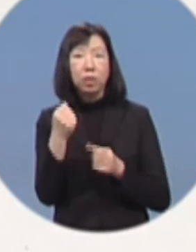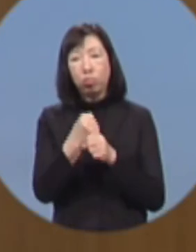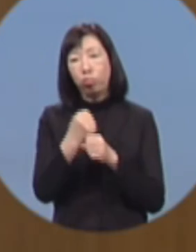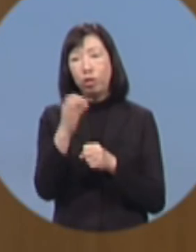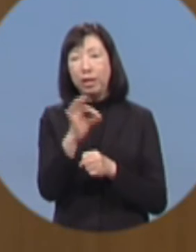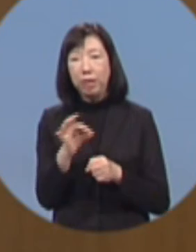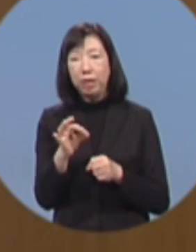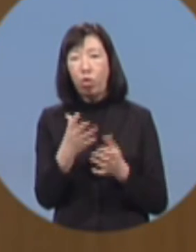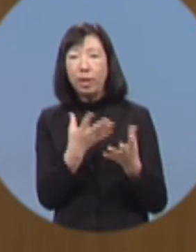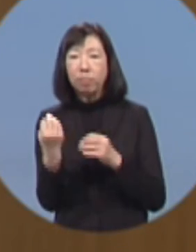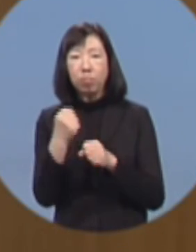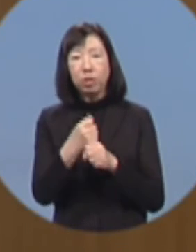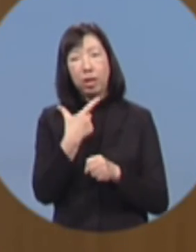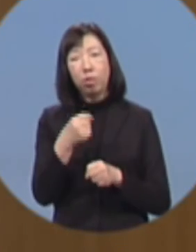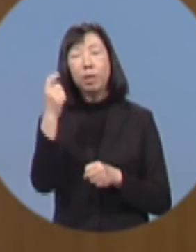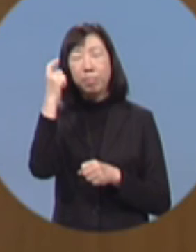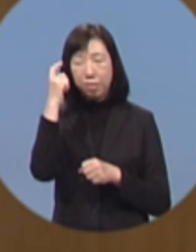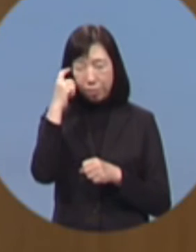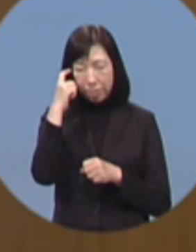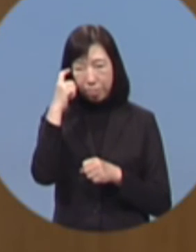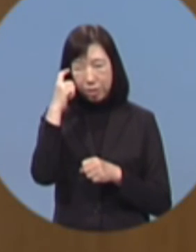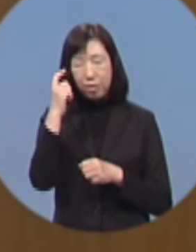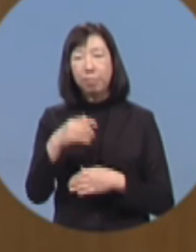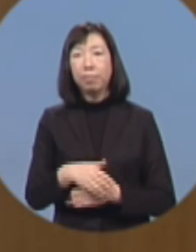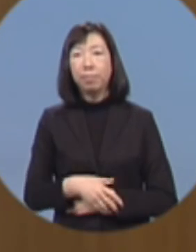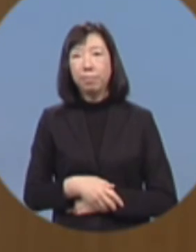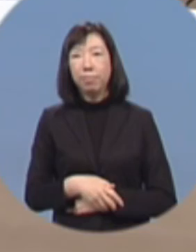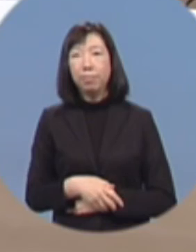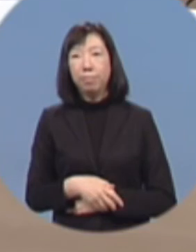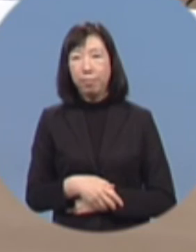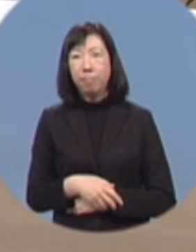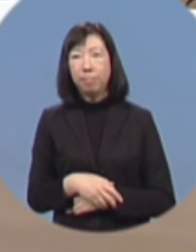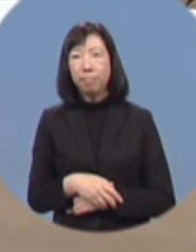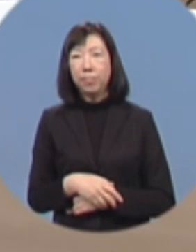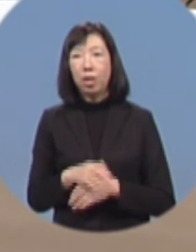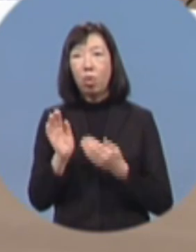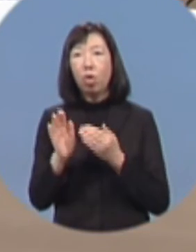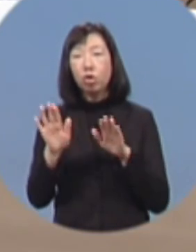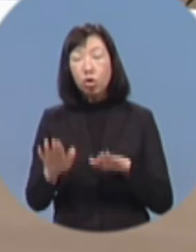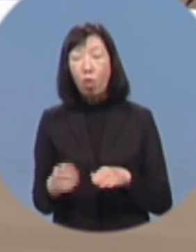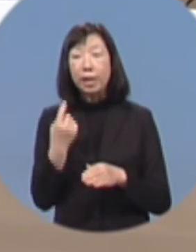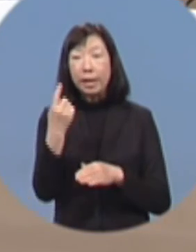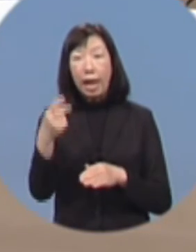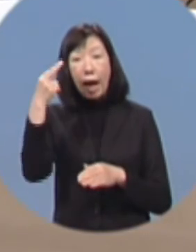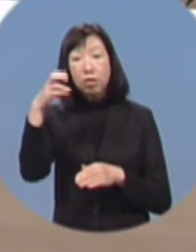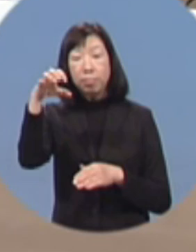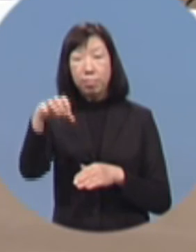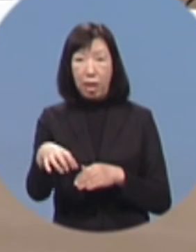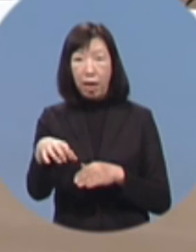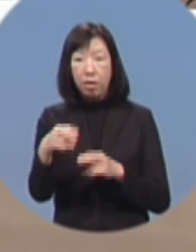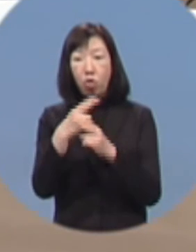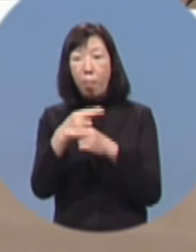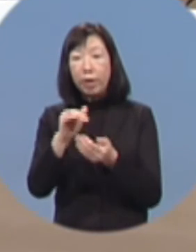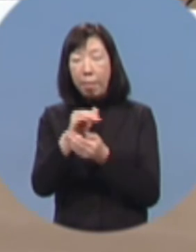品をたくさん作っていけたらいいなと思っています。 今回伺ったガラス工房では、ト